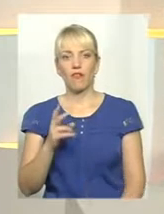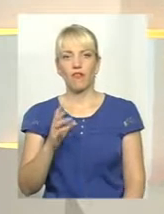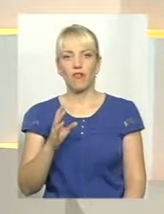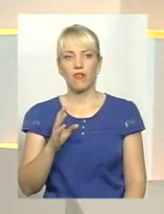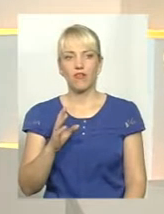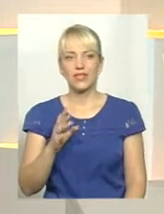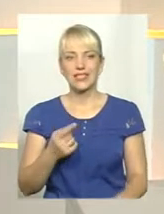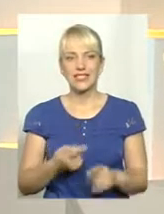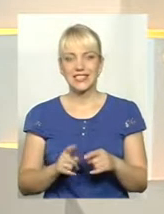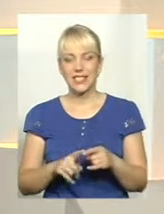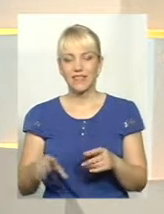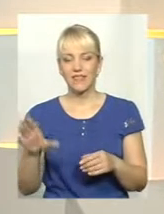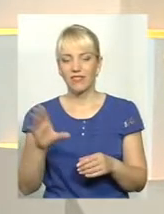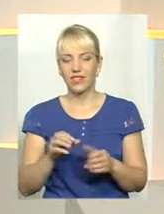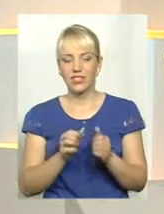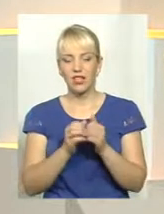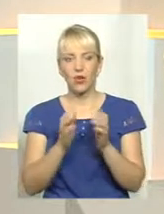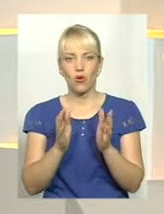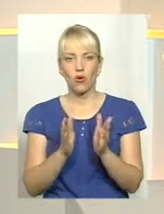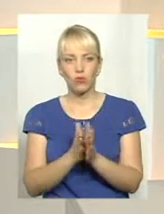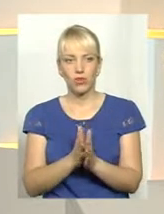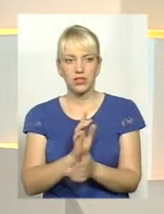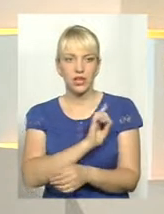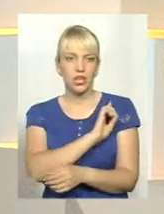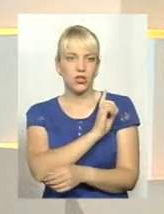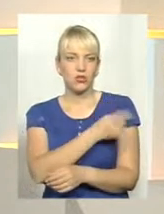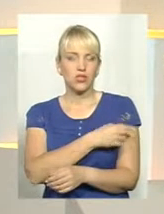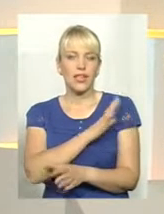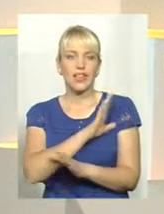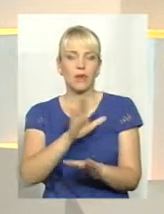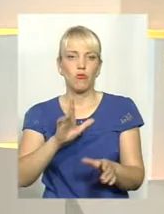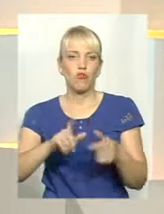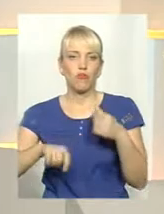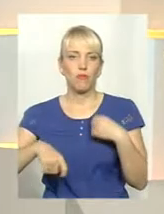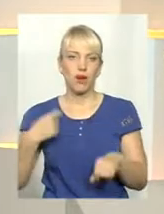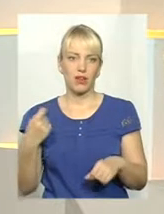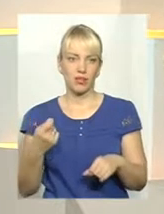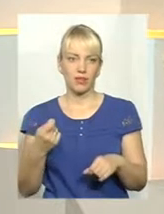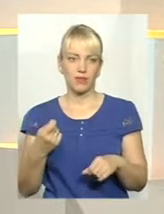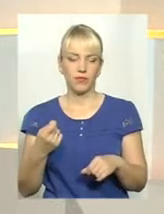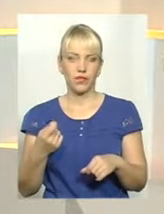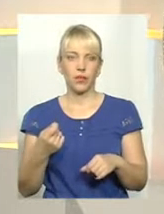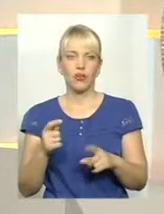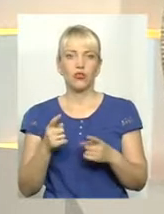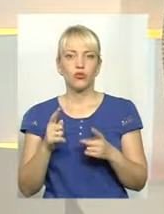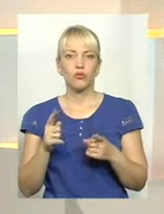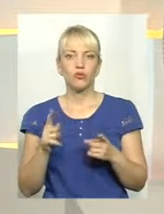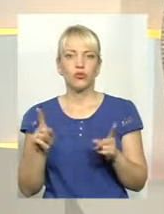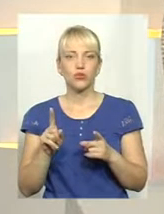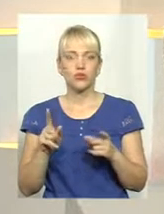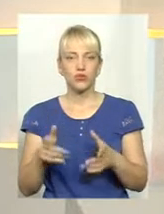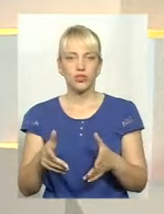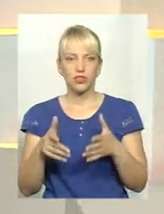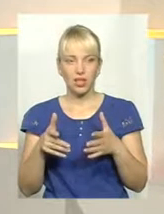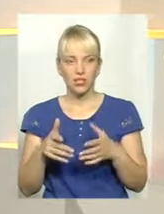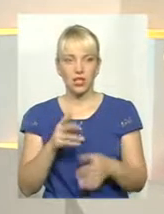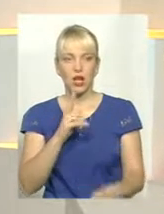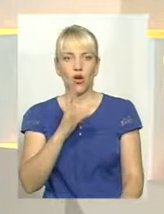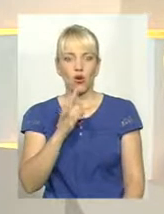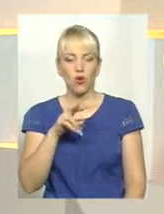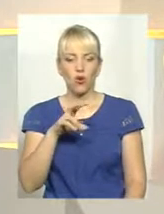не залишилася просто там картинкою, логотипом, можливо, який і справді буде прийнятним, а